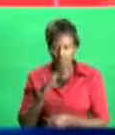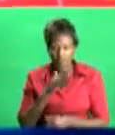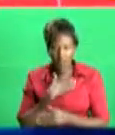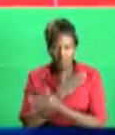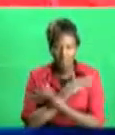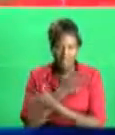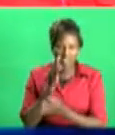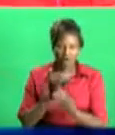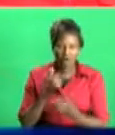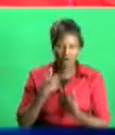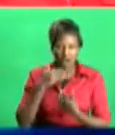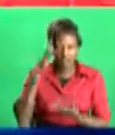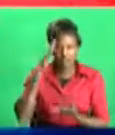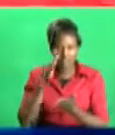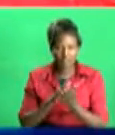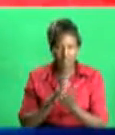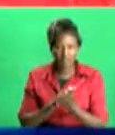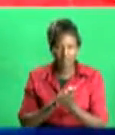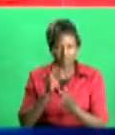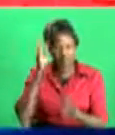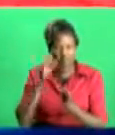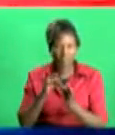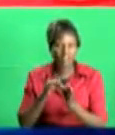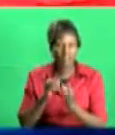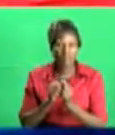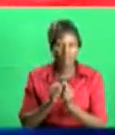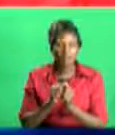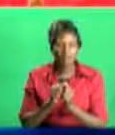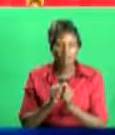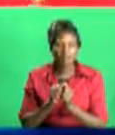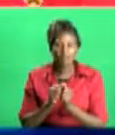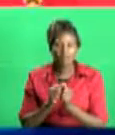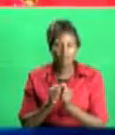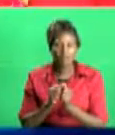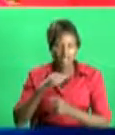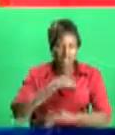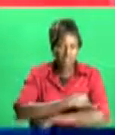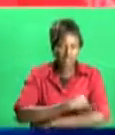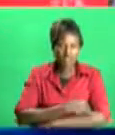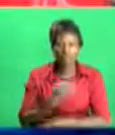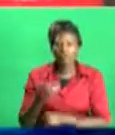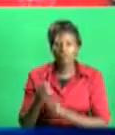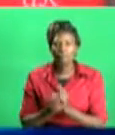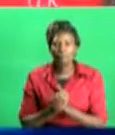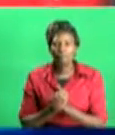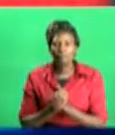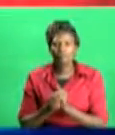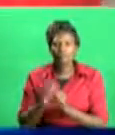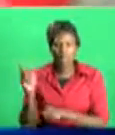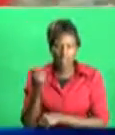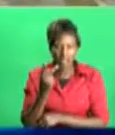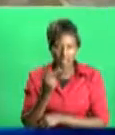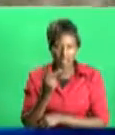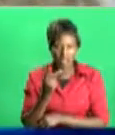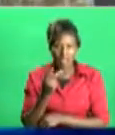hamuna imani na taifa la Kenya, hamuna imani na institutions ya taifa la Kenya,